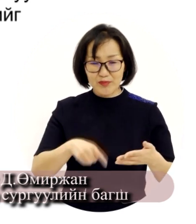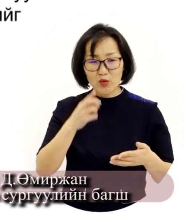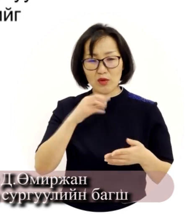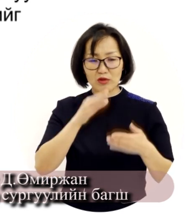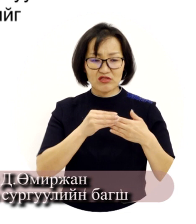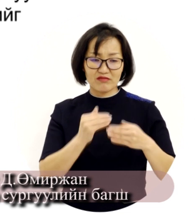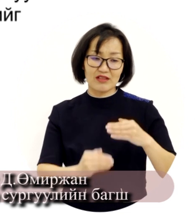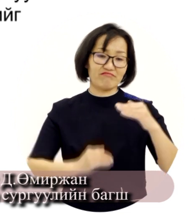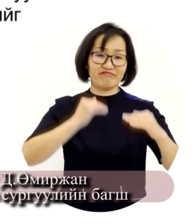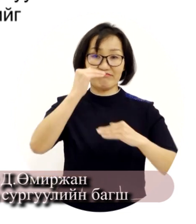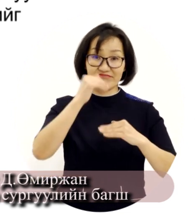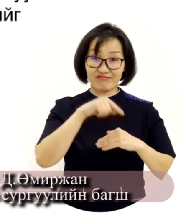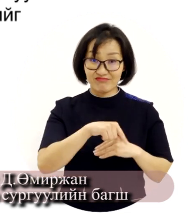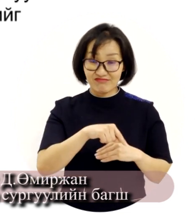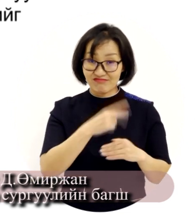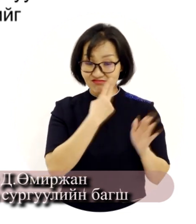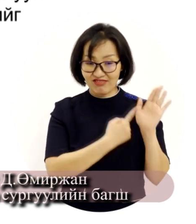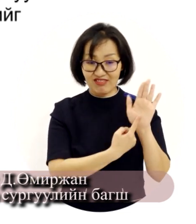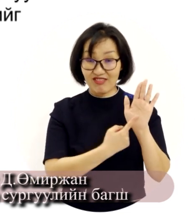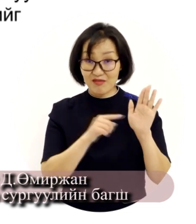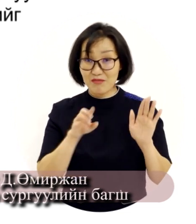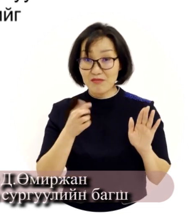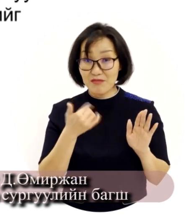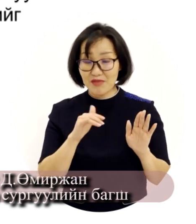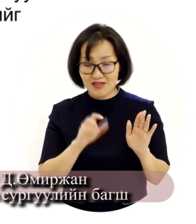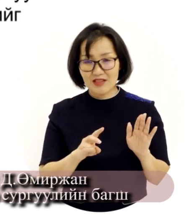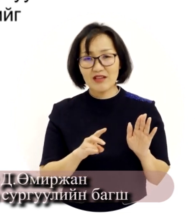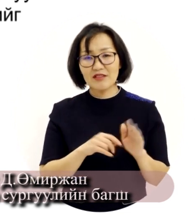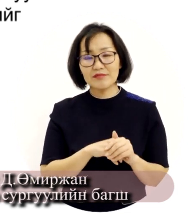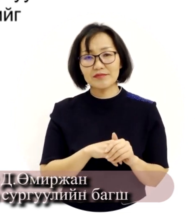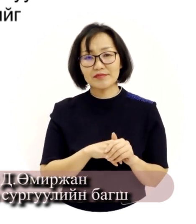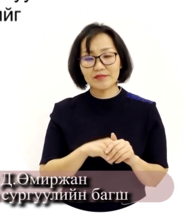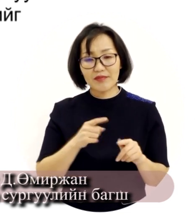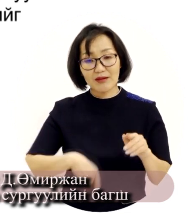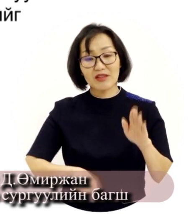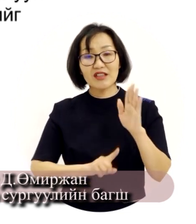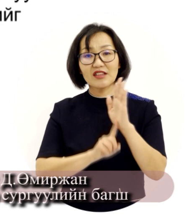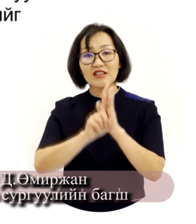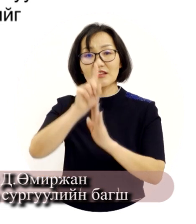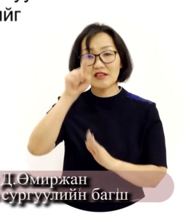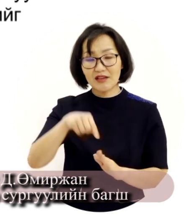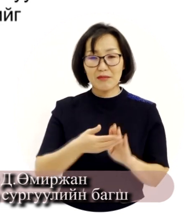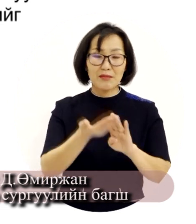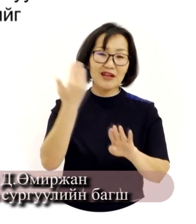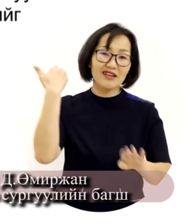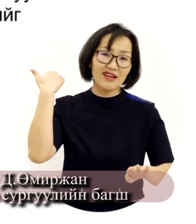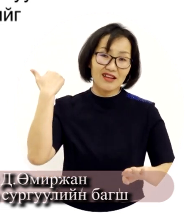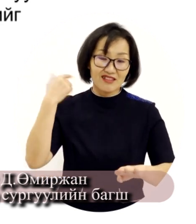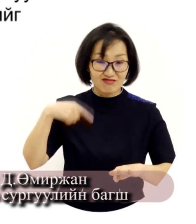археологиялық кезеңдердің алғашқысы және тарихқа дейінгі адамдар қолданған заттар бойынша үш кезеңге